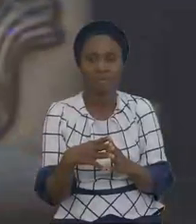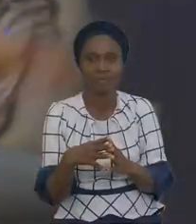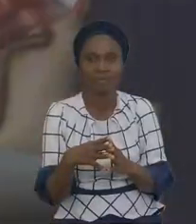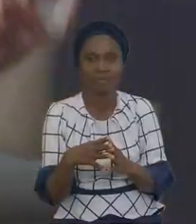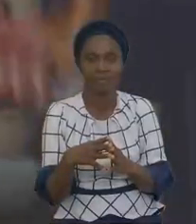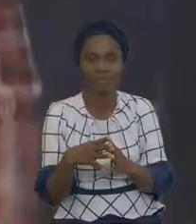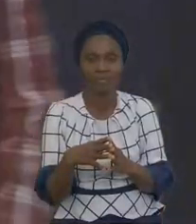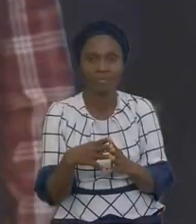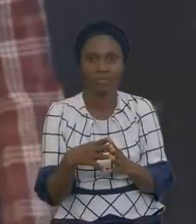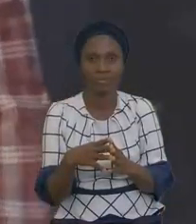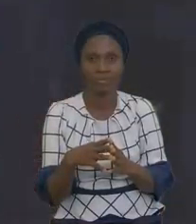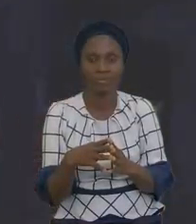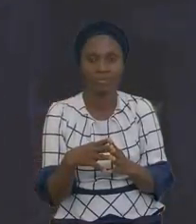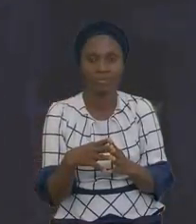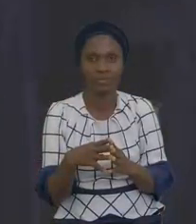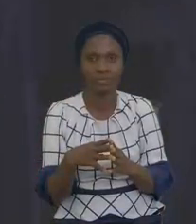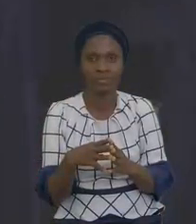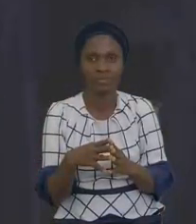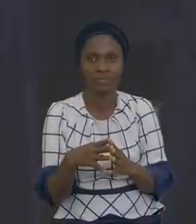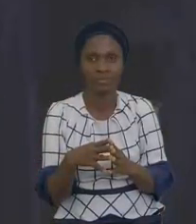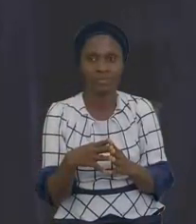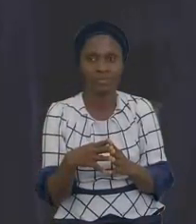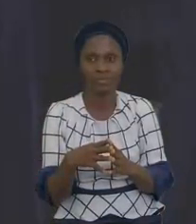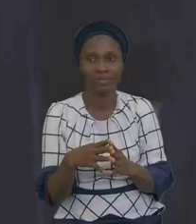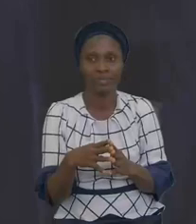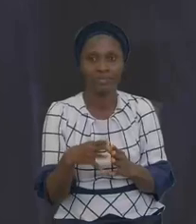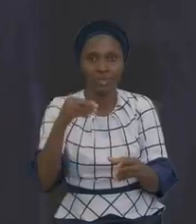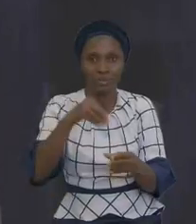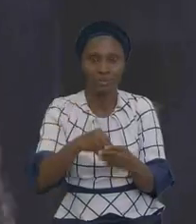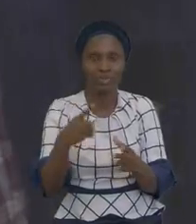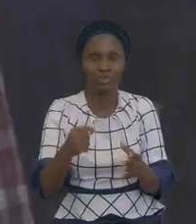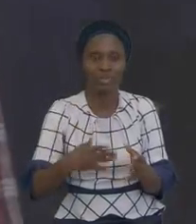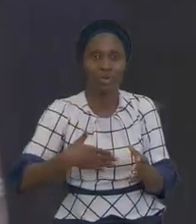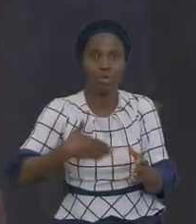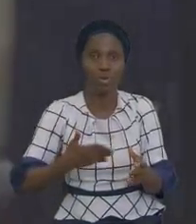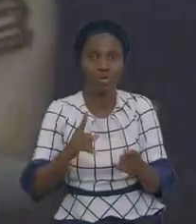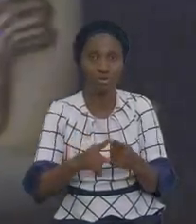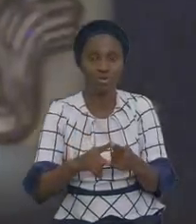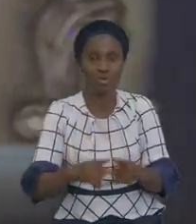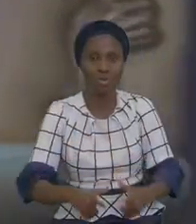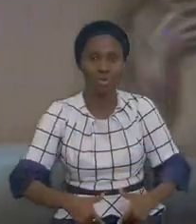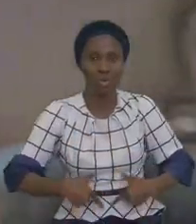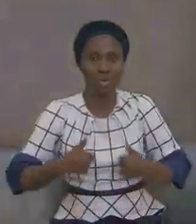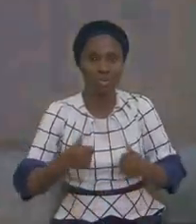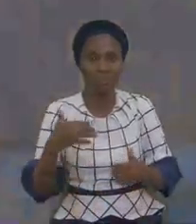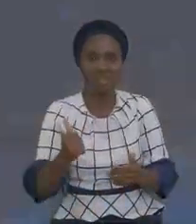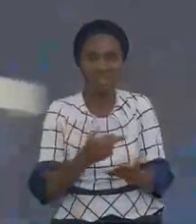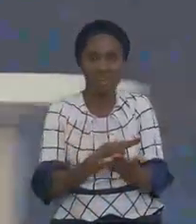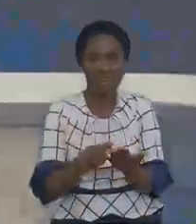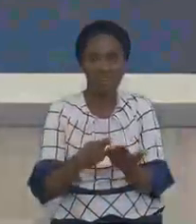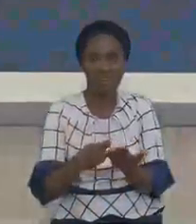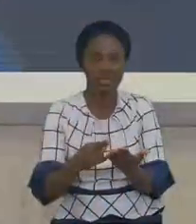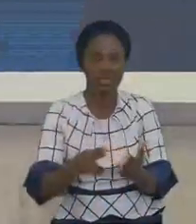Aie-moi la bonne volonté de mener une vie de justice en nous, au collège, à l'école, à